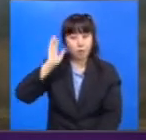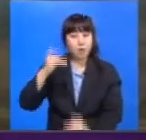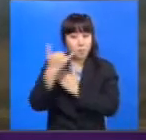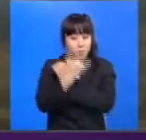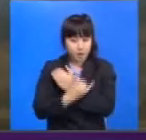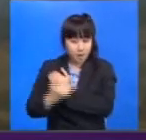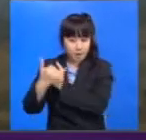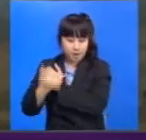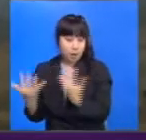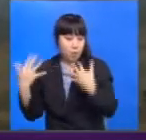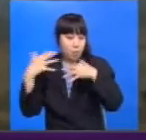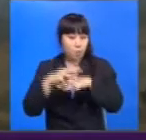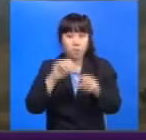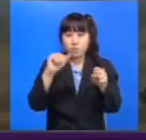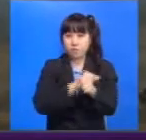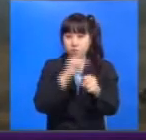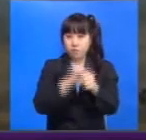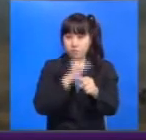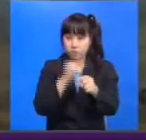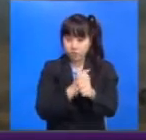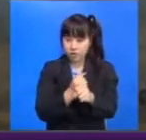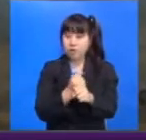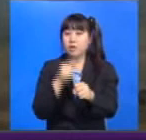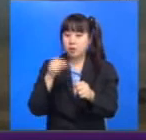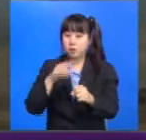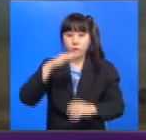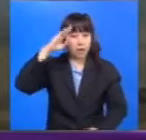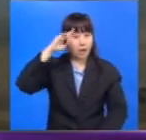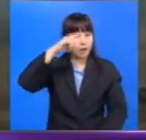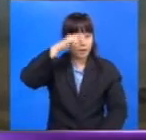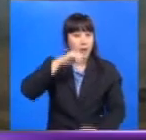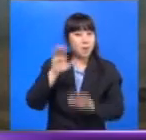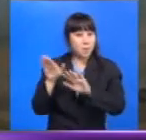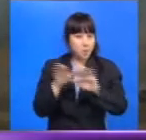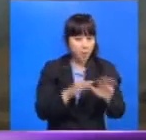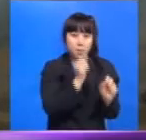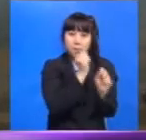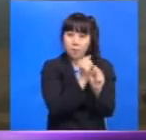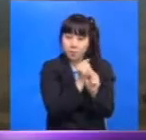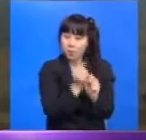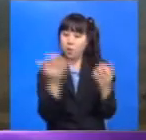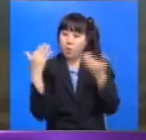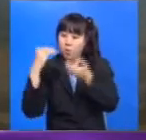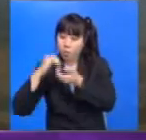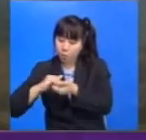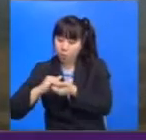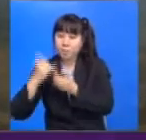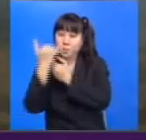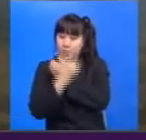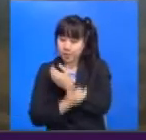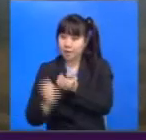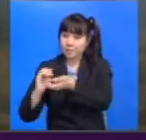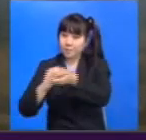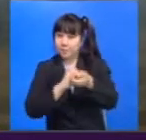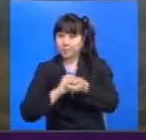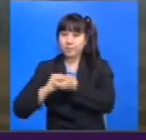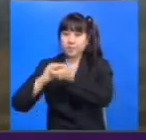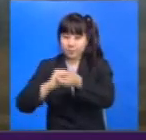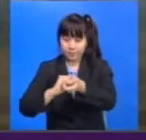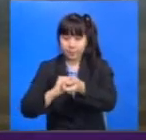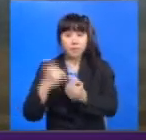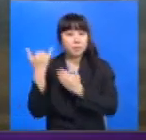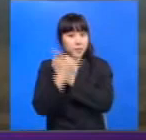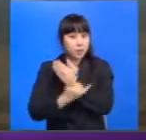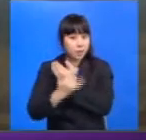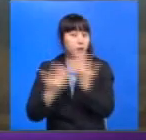มดประเทศที่เข้าร่มฝึกและดำรงคามพร้อมของกองทัพไยในการปฏิบาิภารกิจร่วมกับกองทพมดประเทศโดยมีประเท